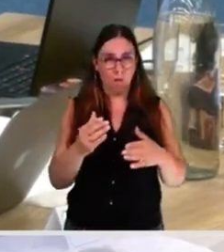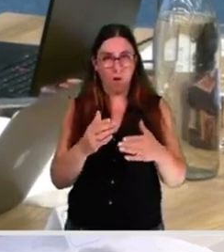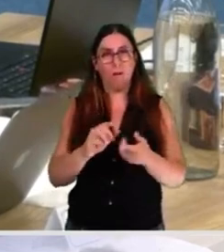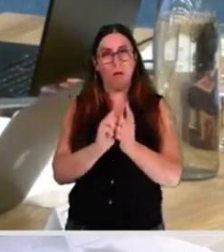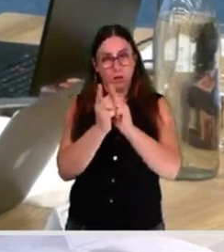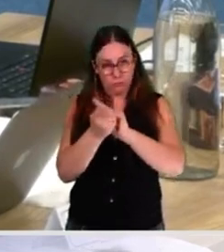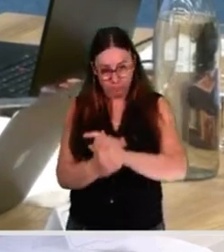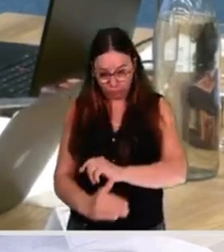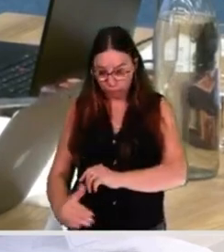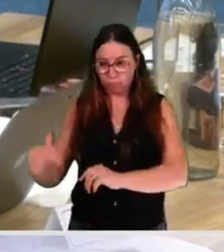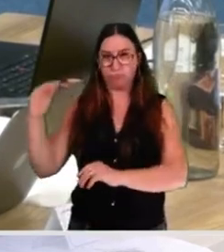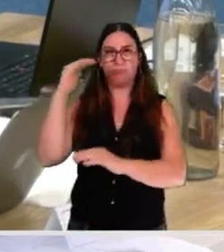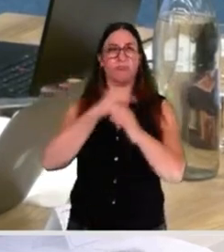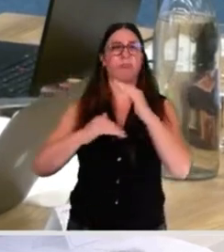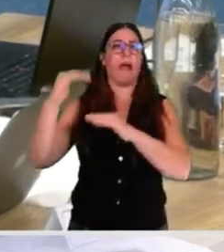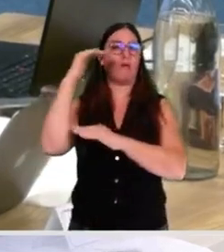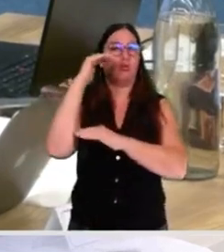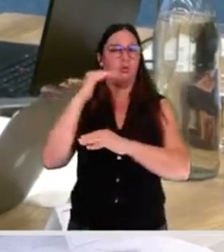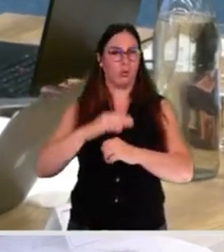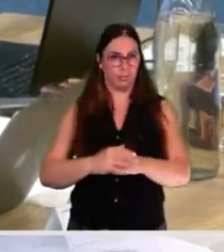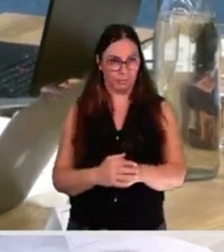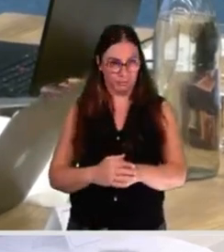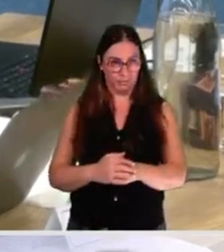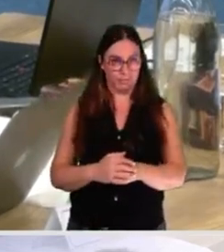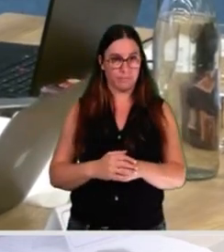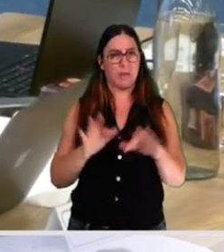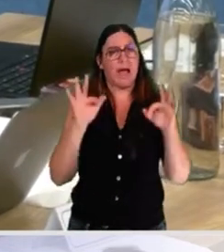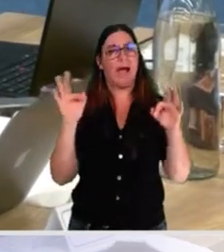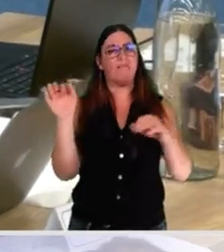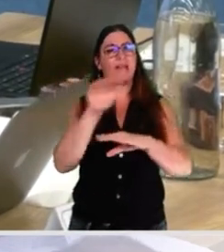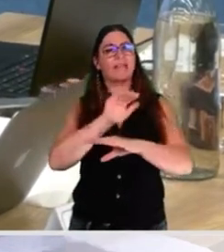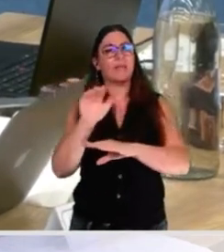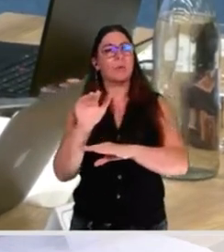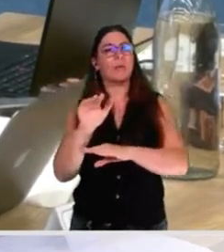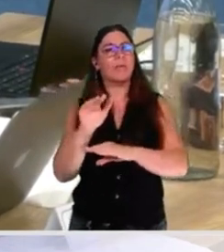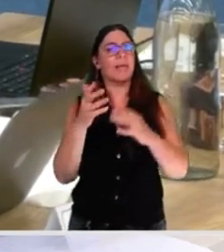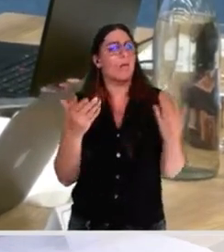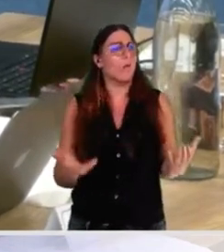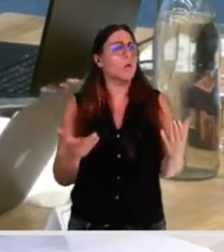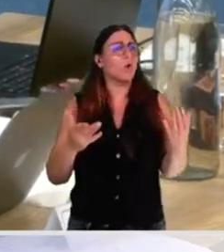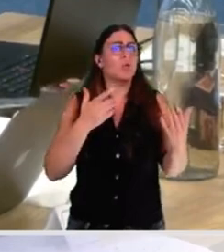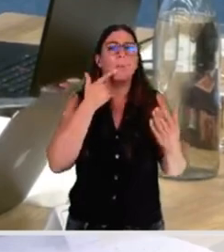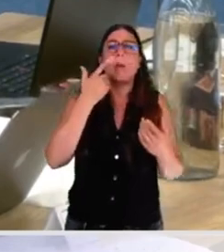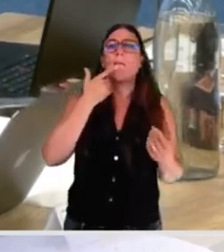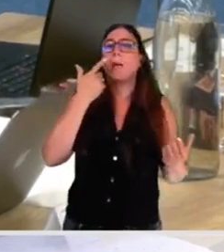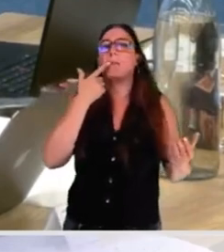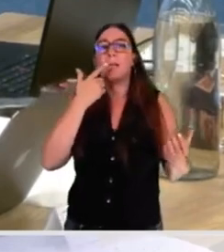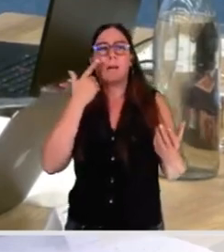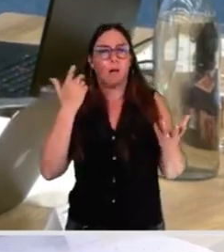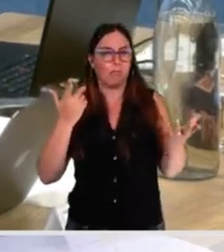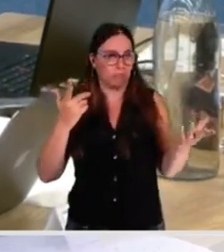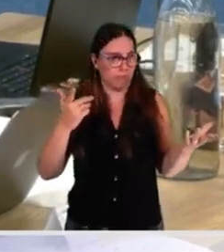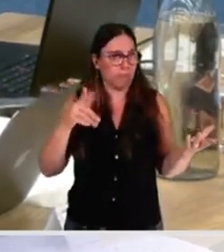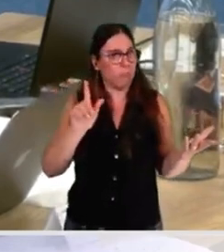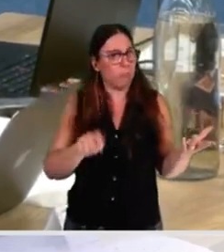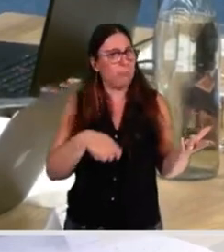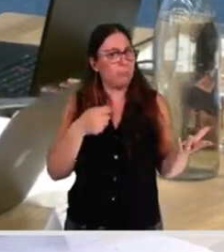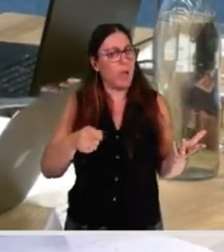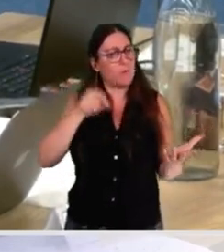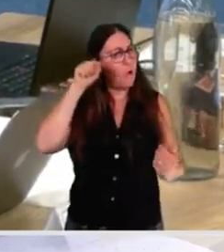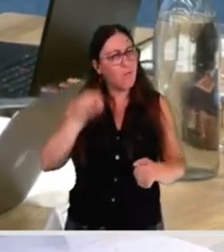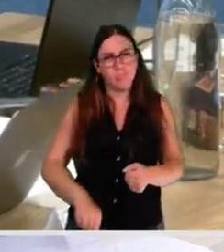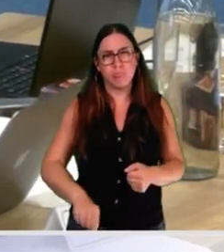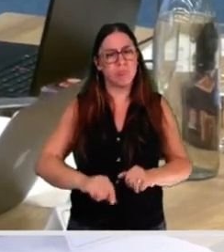adultes. La réponse sécuritaire dont il est question aujourd'hui, elle est évidemment